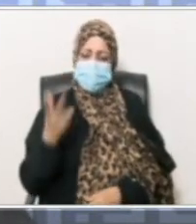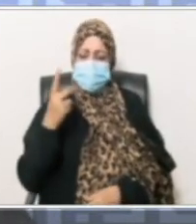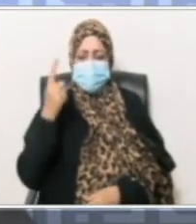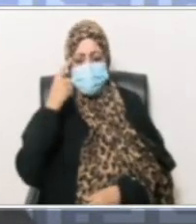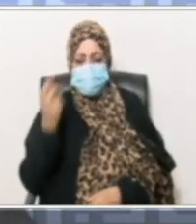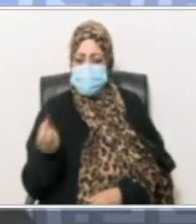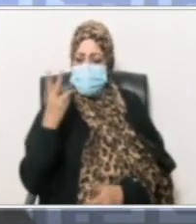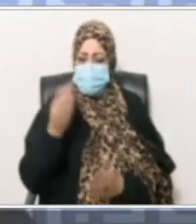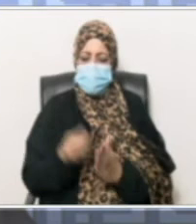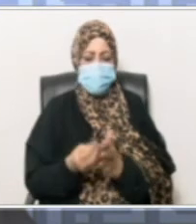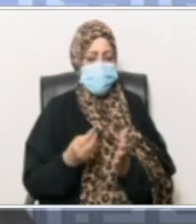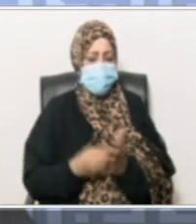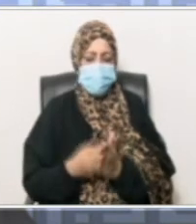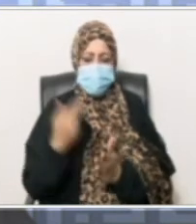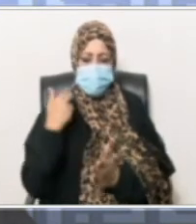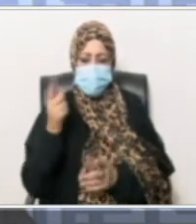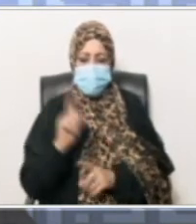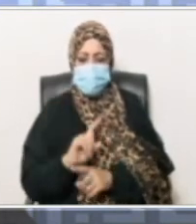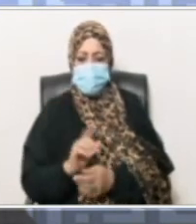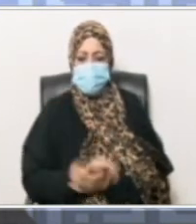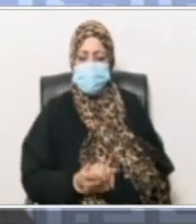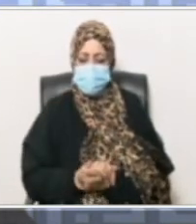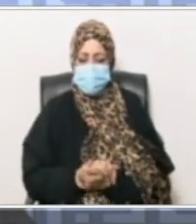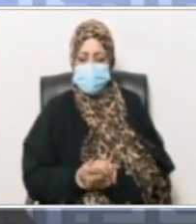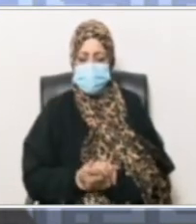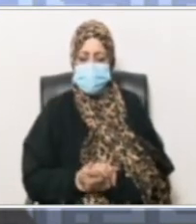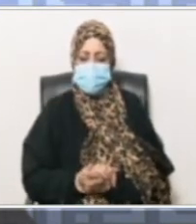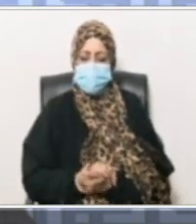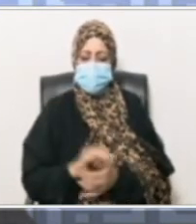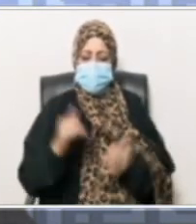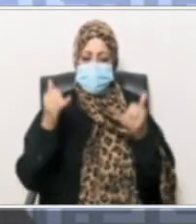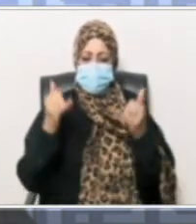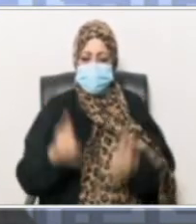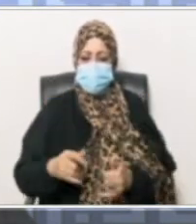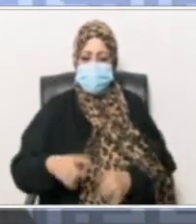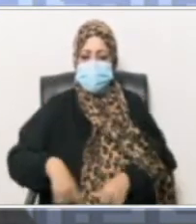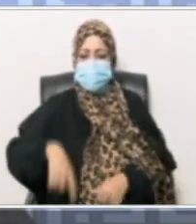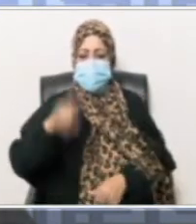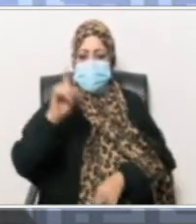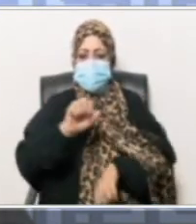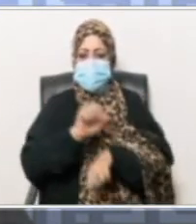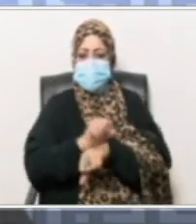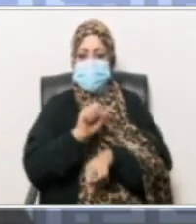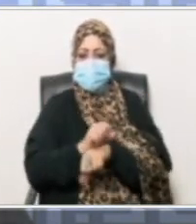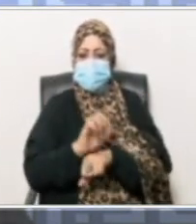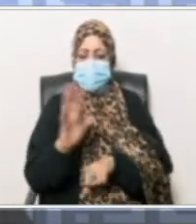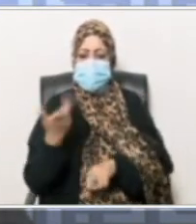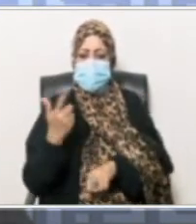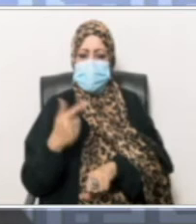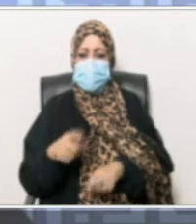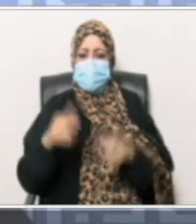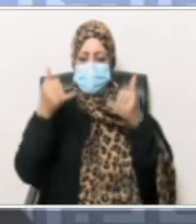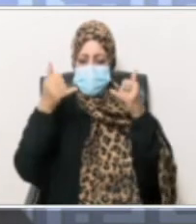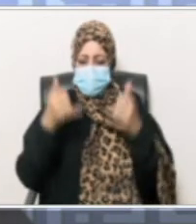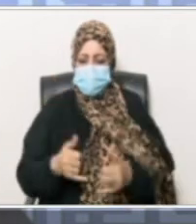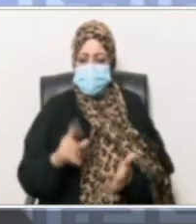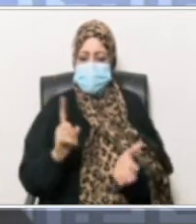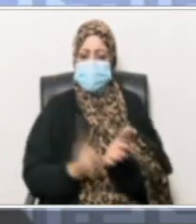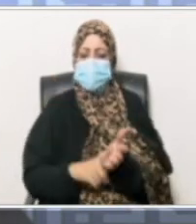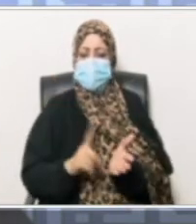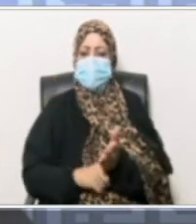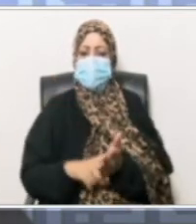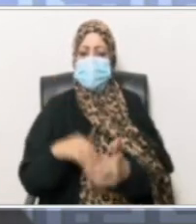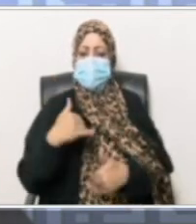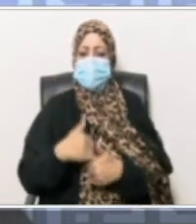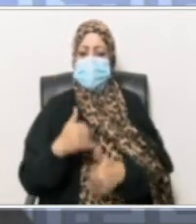إحياء اليوم القصري للمساجين، أين الجهات المسؤولة عن كثير من القضايا كما ذكر السائل الأخ محمد